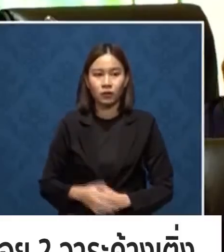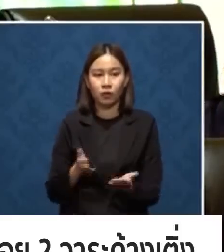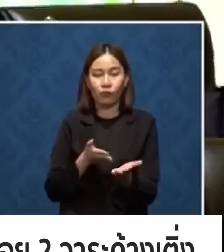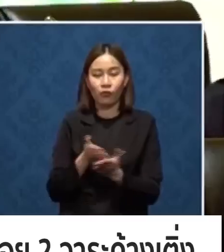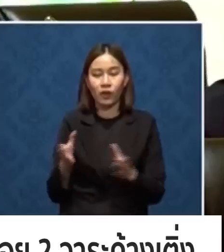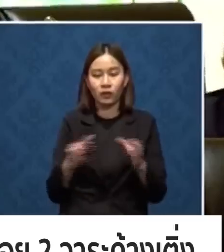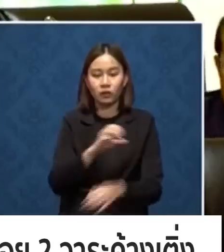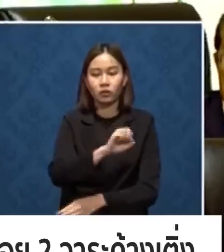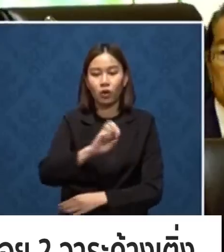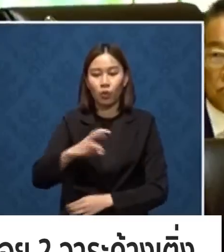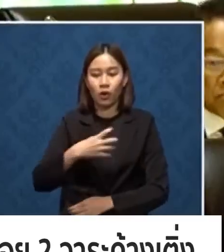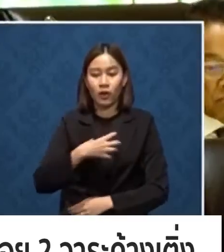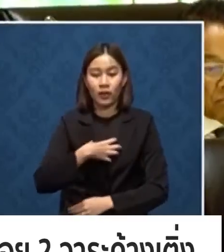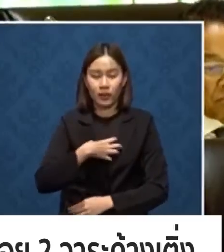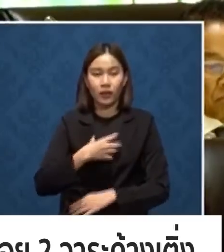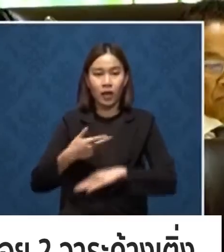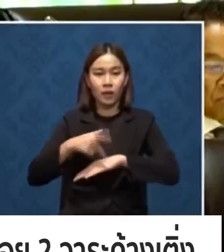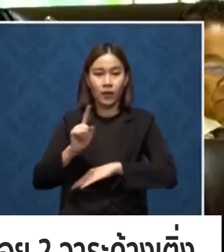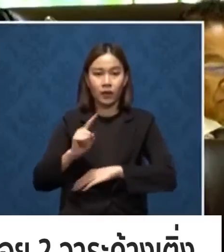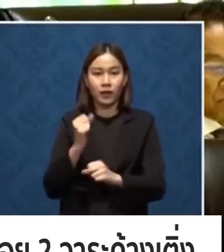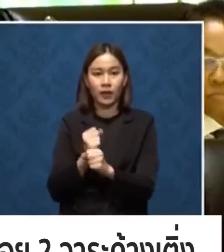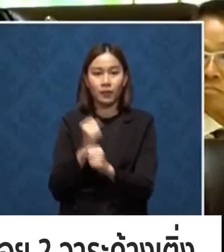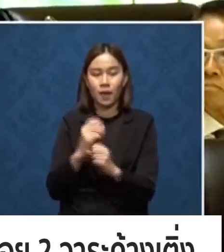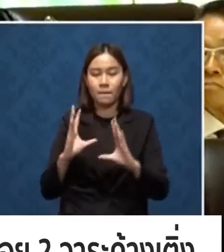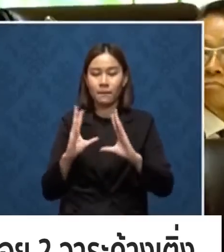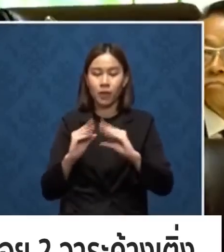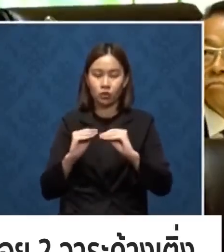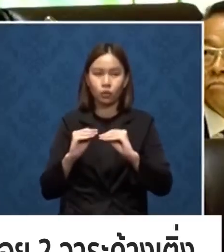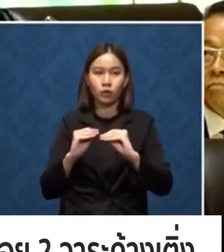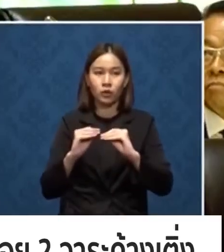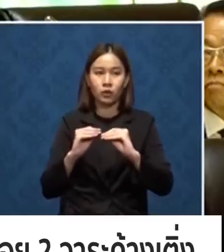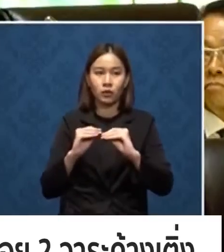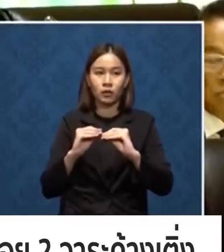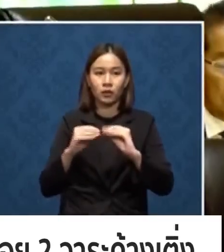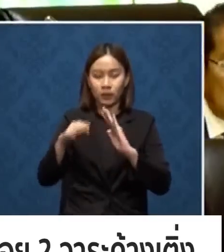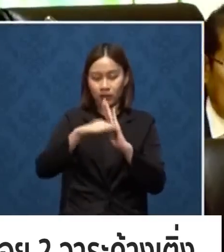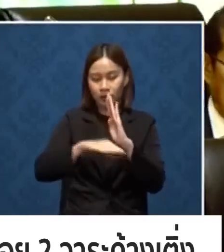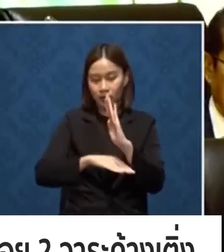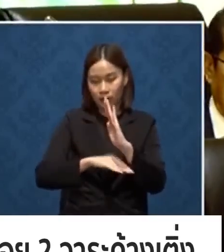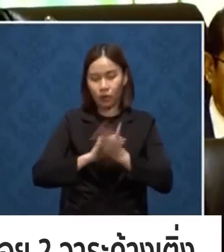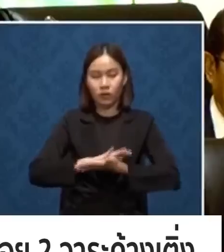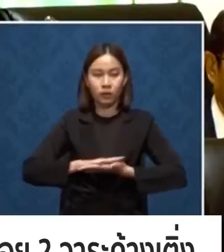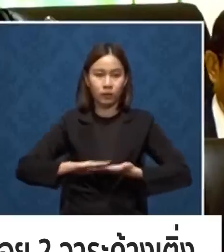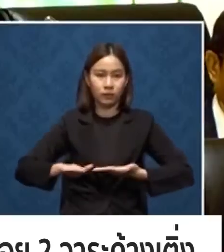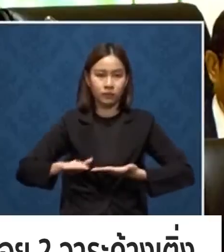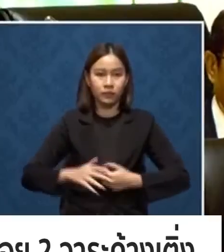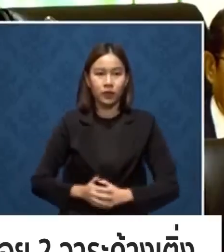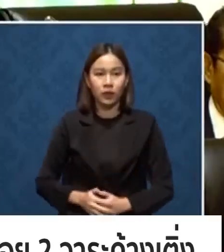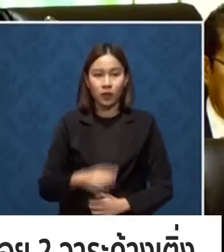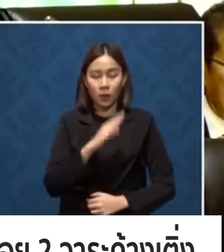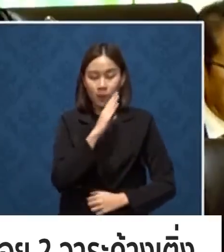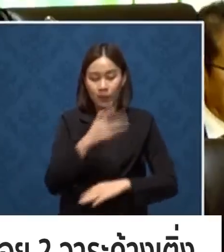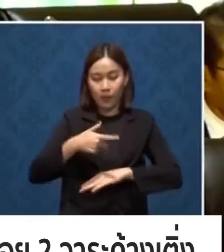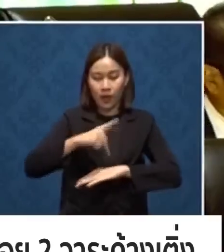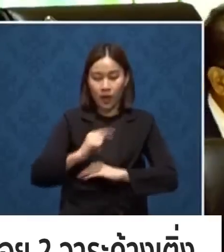รังสิมันโรมเสนอญัตติมาถูกต้องแล้วครับตามข้อบังคับการประชุมข้อ32อนุ1แต่ผมไม่เห็นด้วยกับ